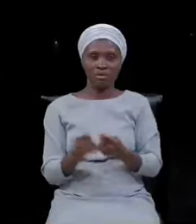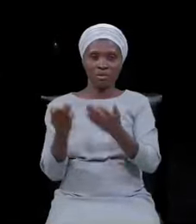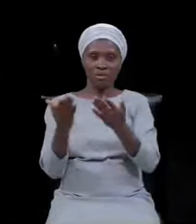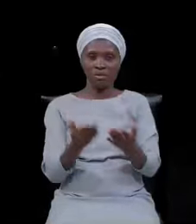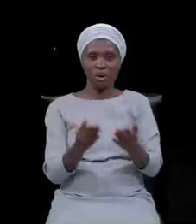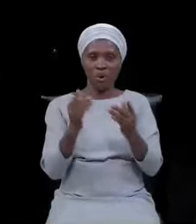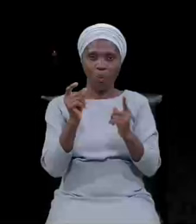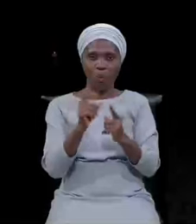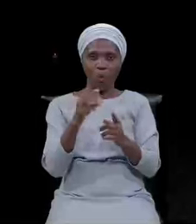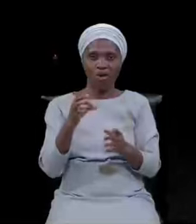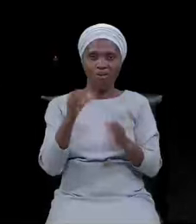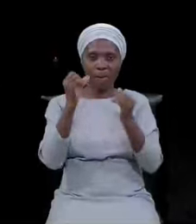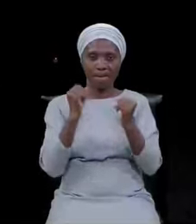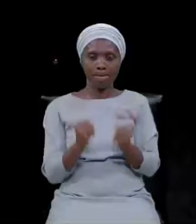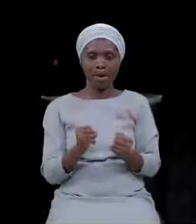ton miracle.